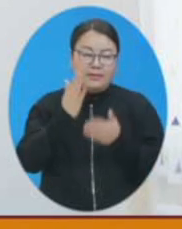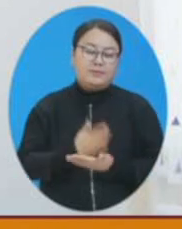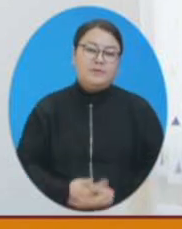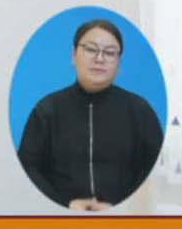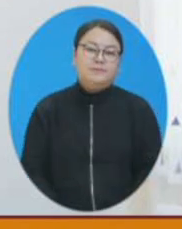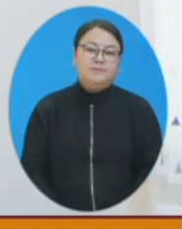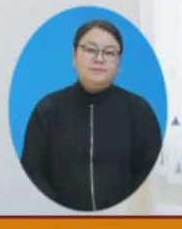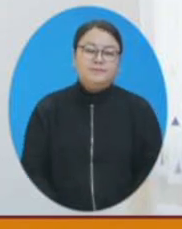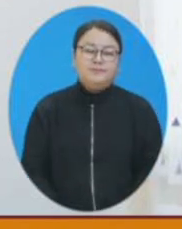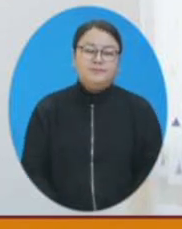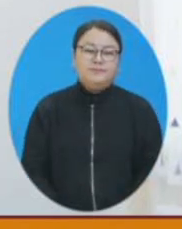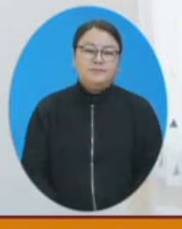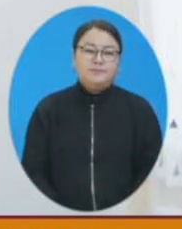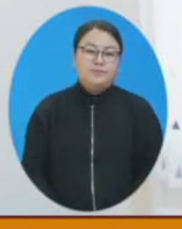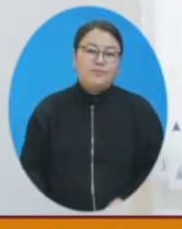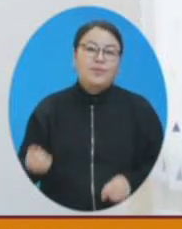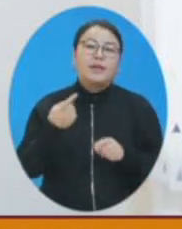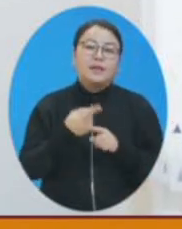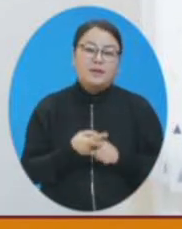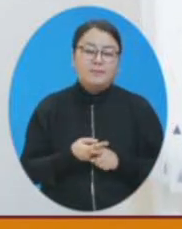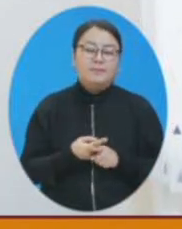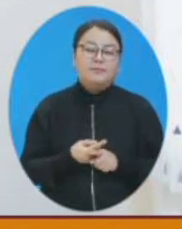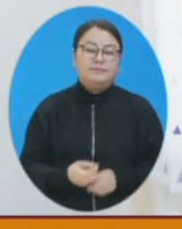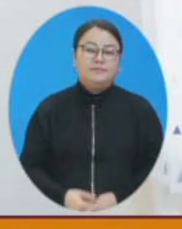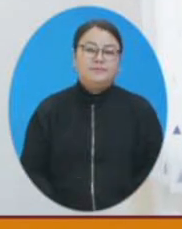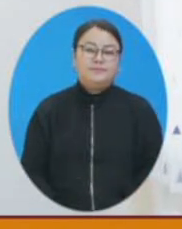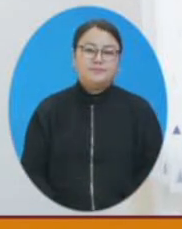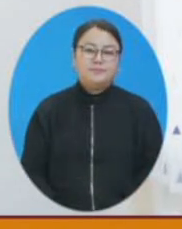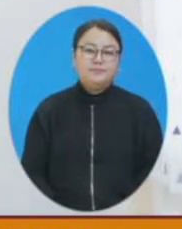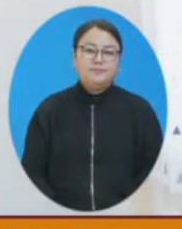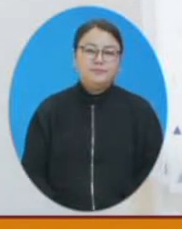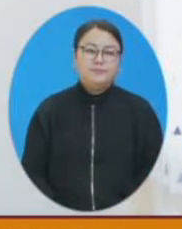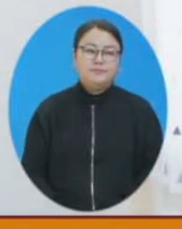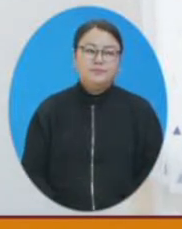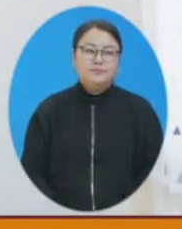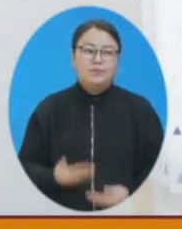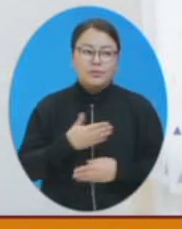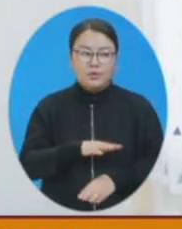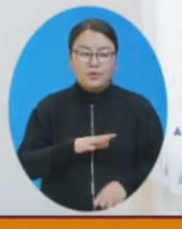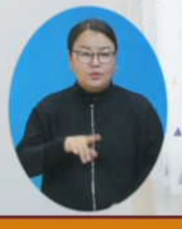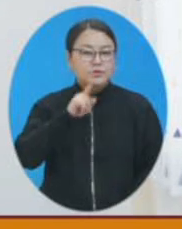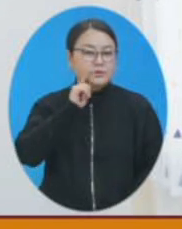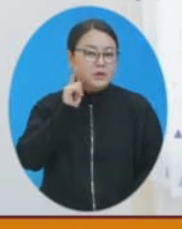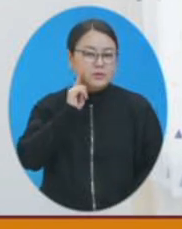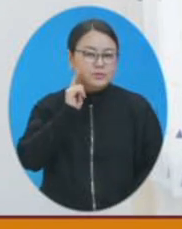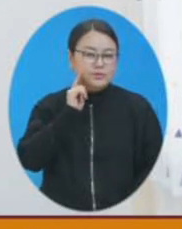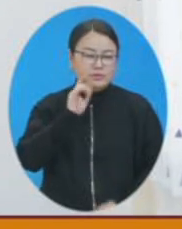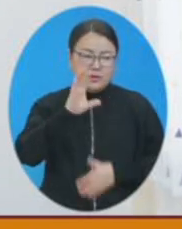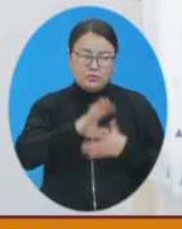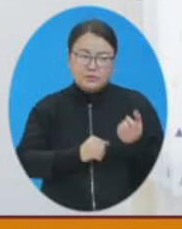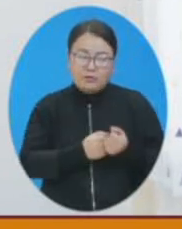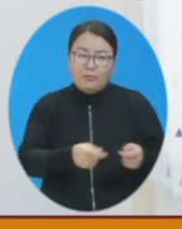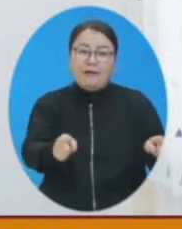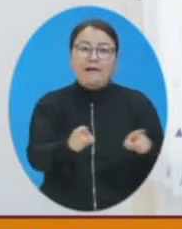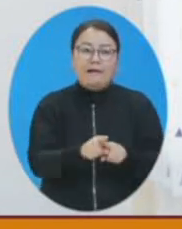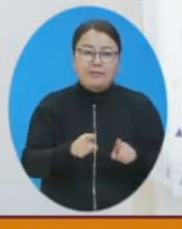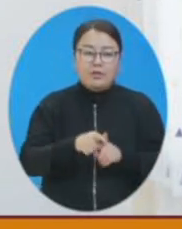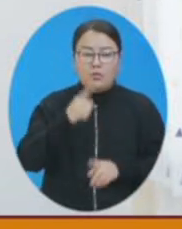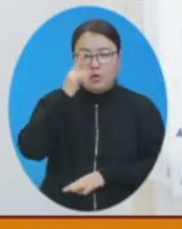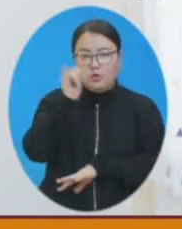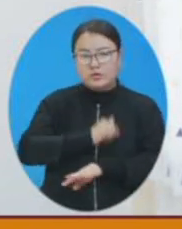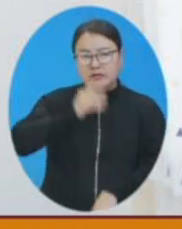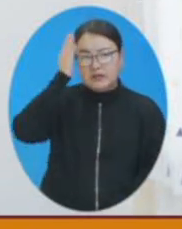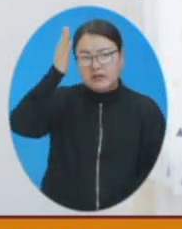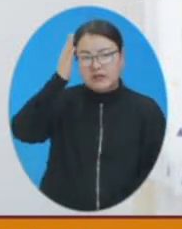хэлмээр байна. За дээрээс нэмжлэхэд бол одоо хүүхд залуучуудтай хөрөнгө оруулж байгаа хэлбэр бол Монгол улсын ирээдүйд хамгийн